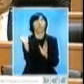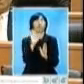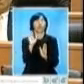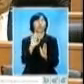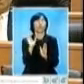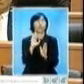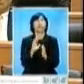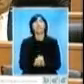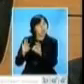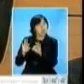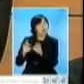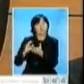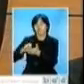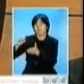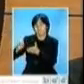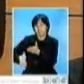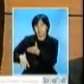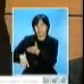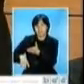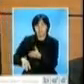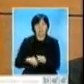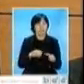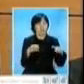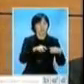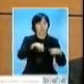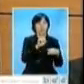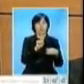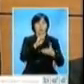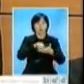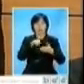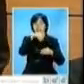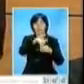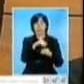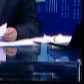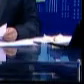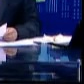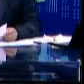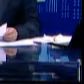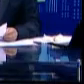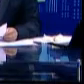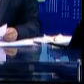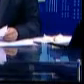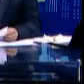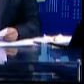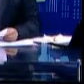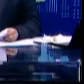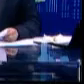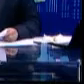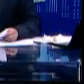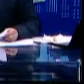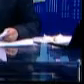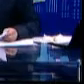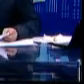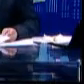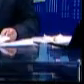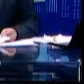าหลัง สว.ก็ได้ประโยชน ์ เพราะว่าสว.ก็จะสามารถลงเลือกตั้งต่อไปได้ในขณะเดียวกันสส.